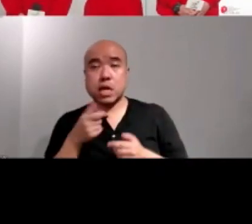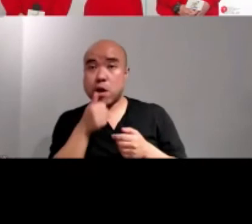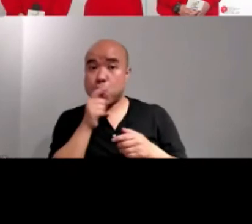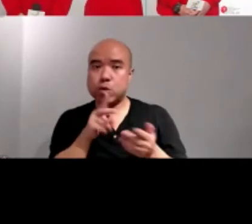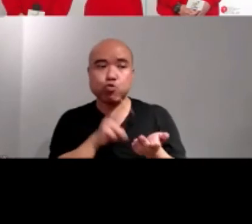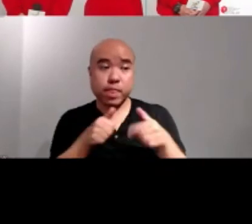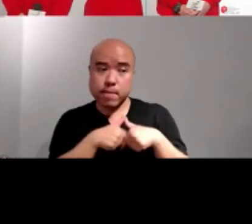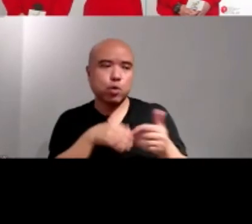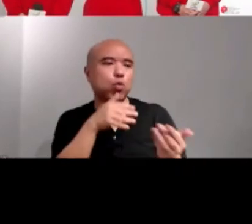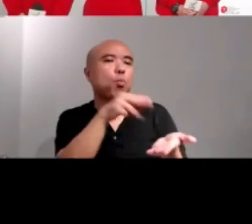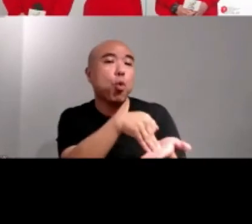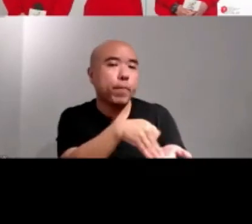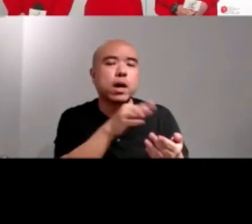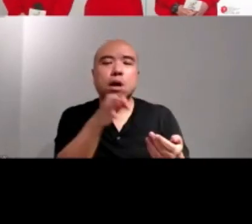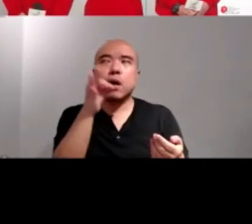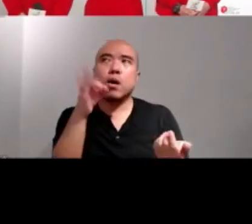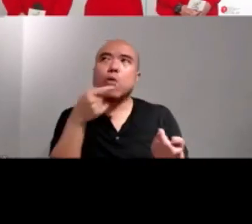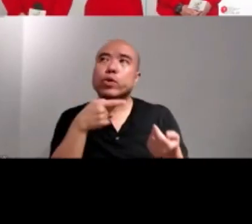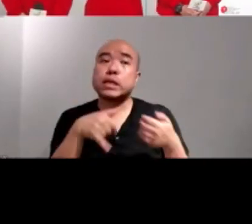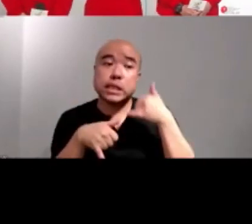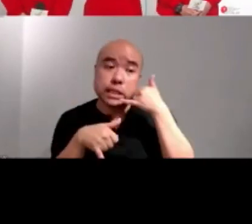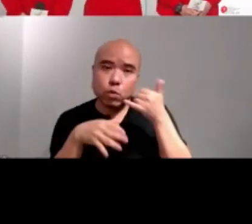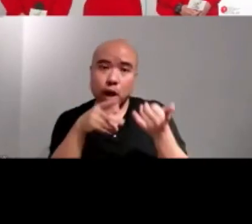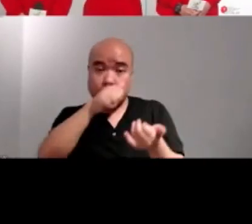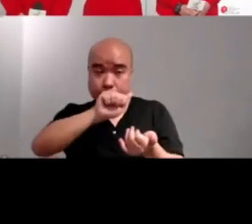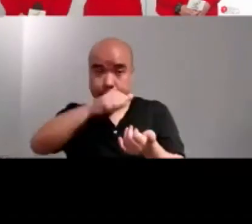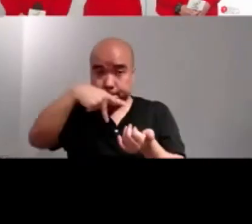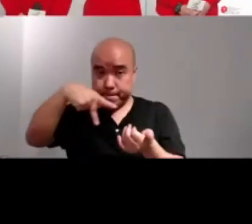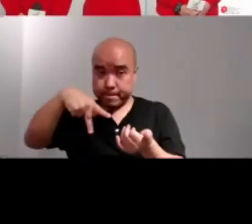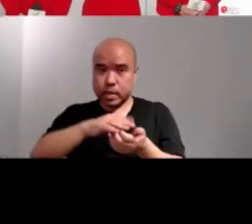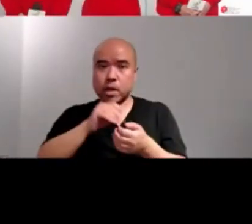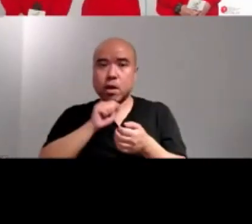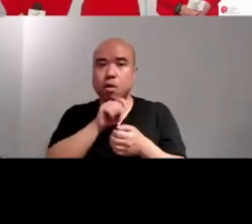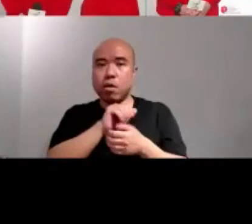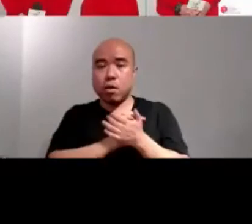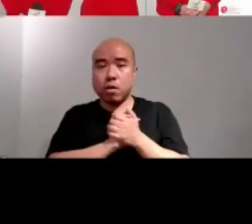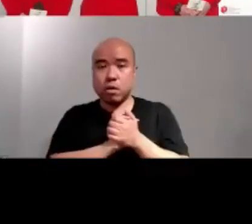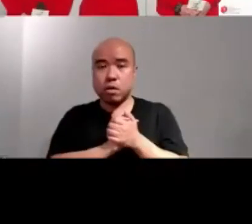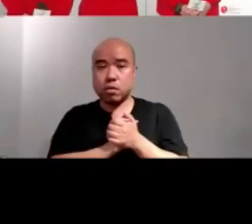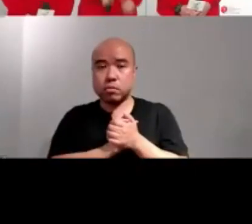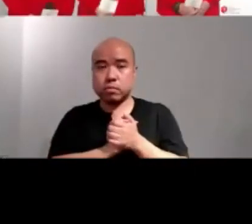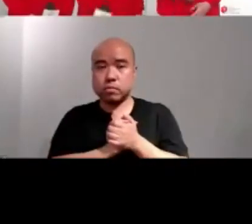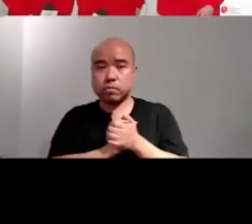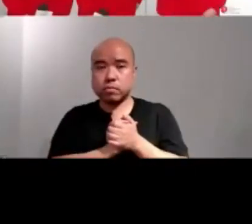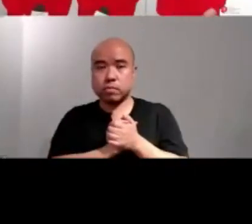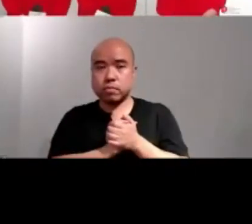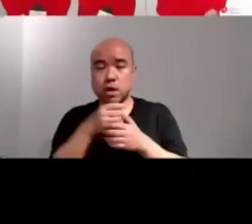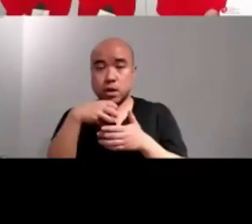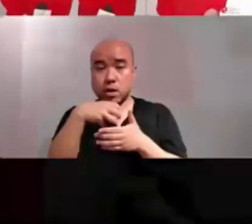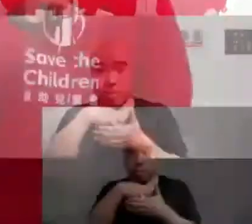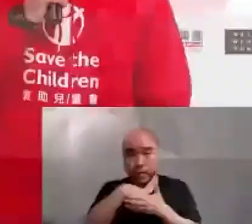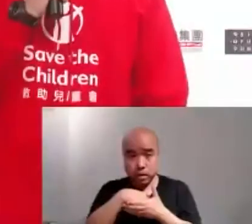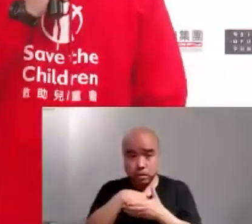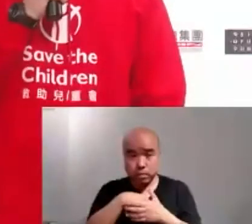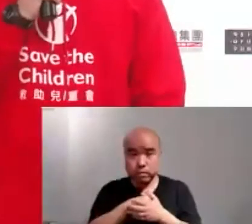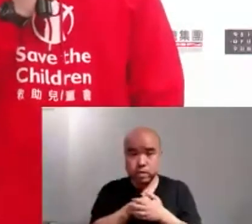功能之外咧，我哋個電話 App 入邊咧都會有一個 blog 嘅功能。咁我哋之後就會介紹。 咁我哋呢個